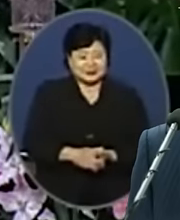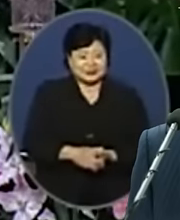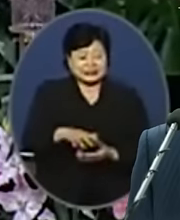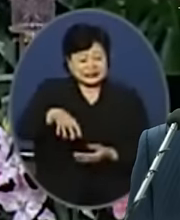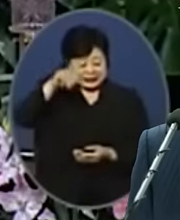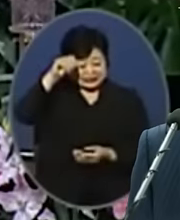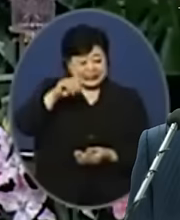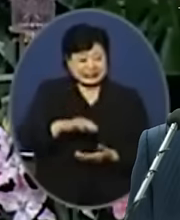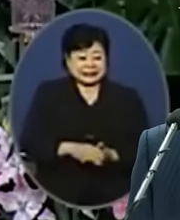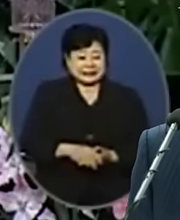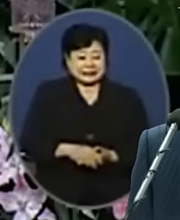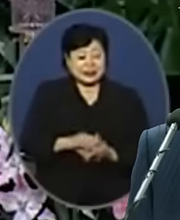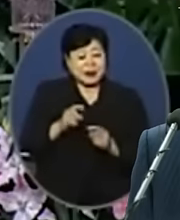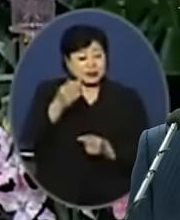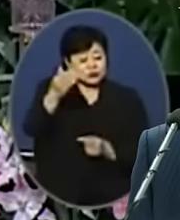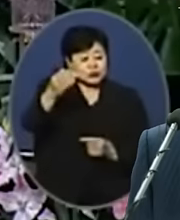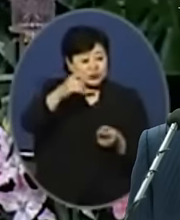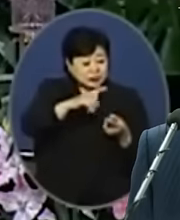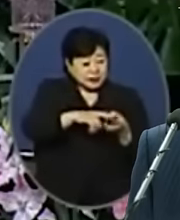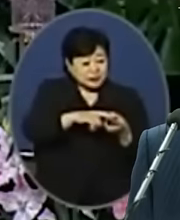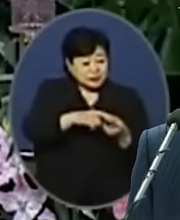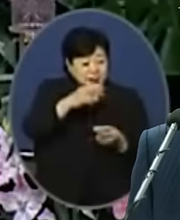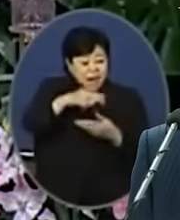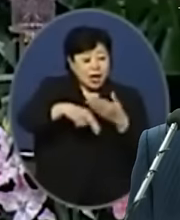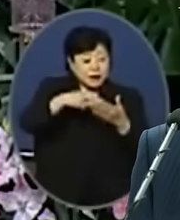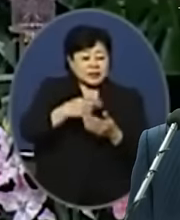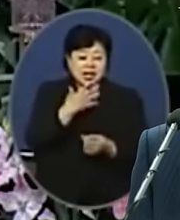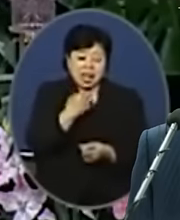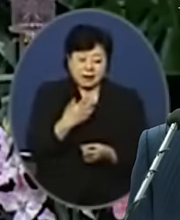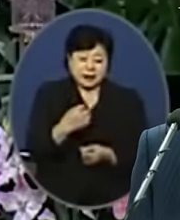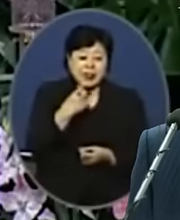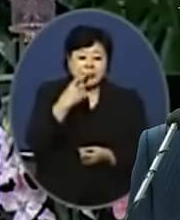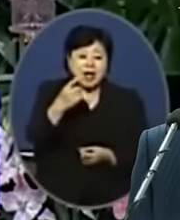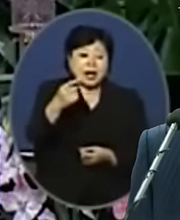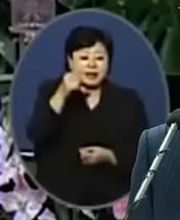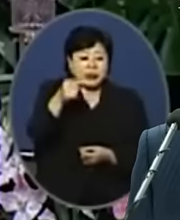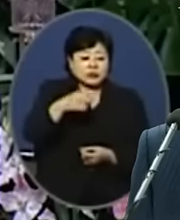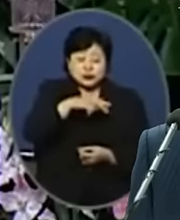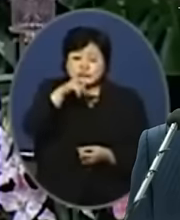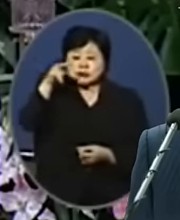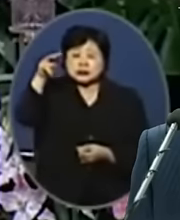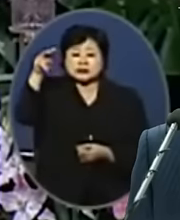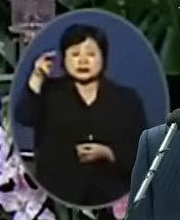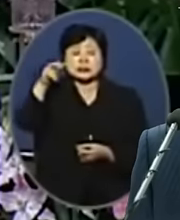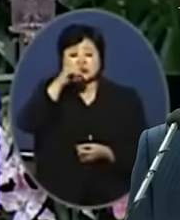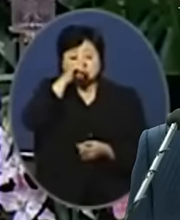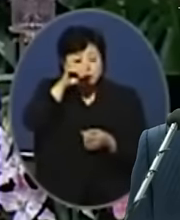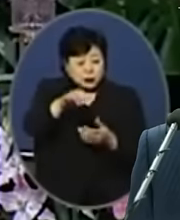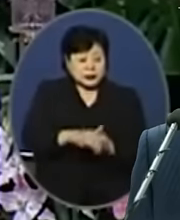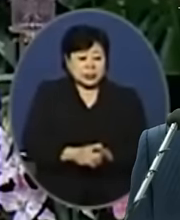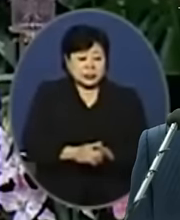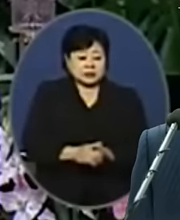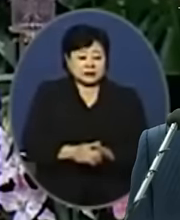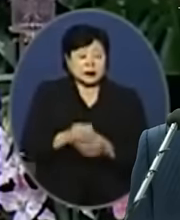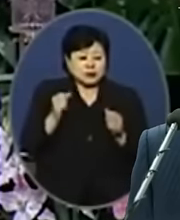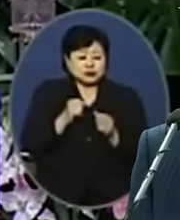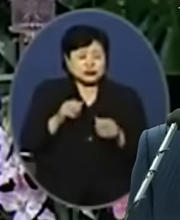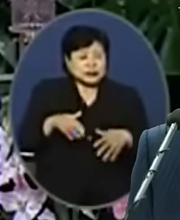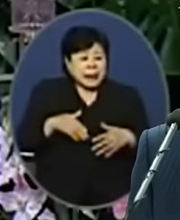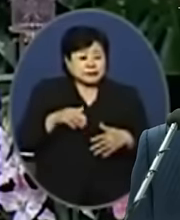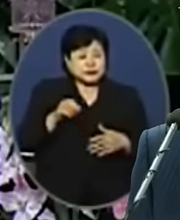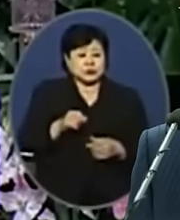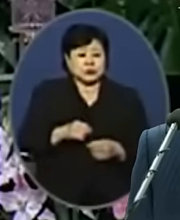창세기 내가 여러분께 말씀한 것 같이 야훼께서 아브라함에게 이르시되 너는 눈을 들어 너 있는 곳에서 북쪽과